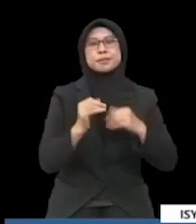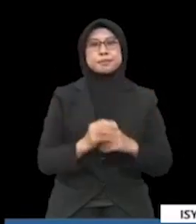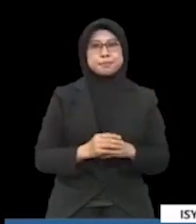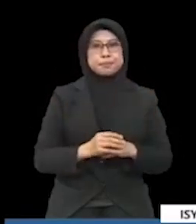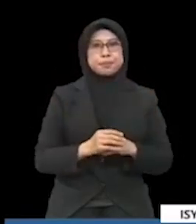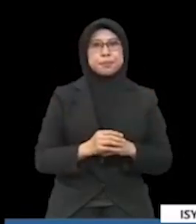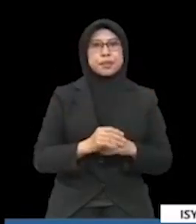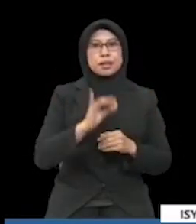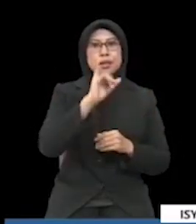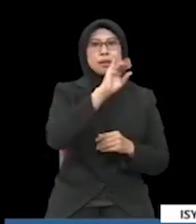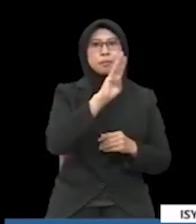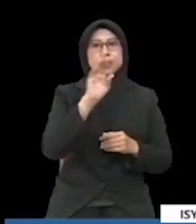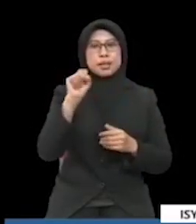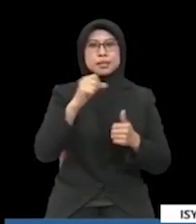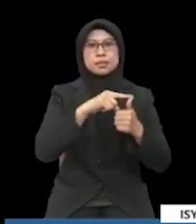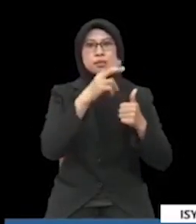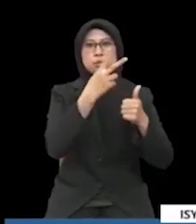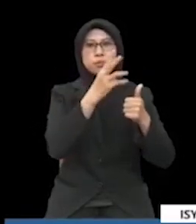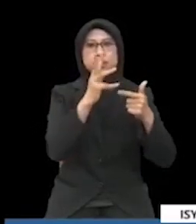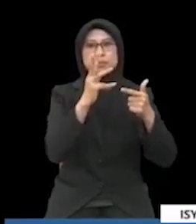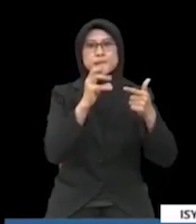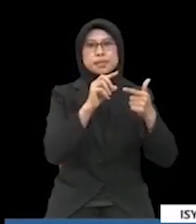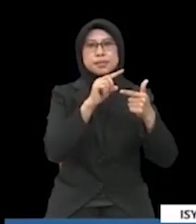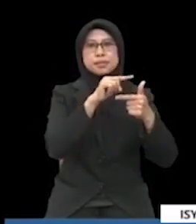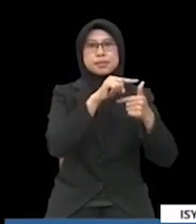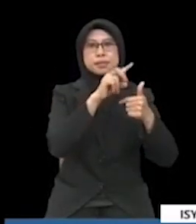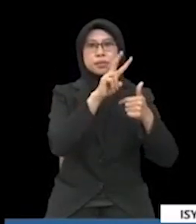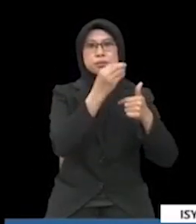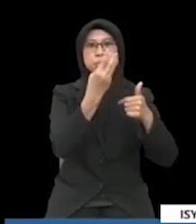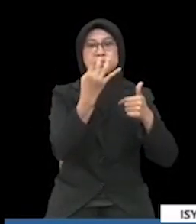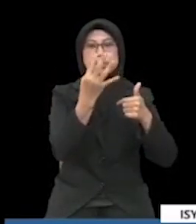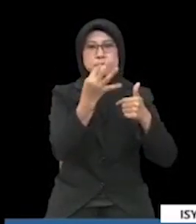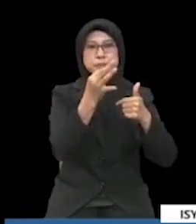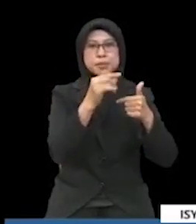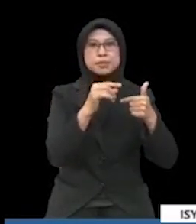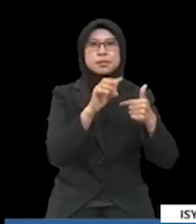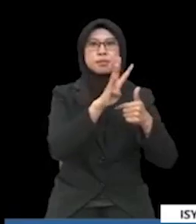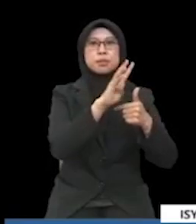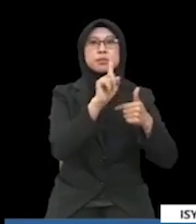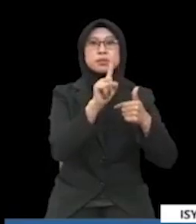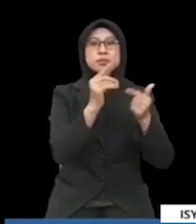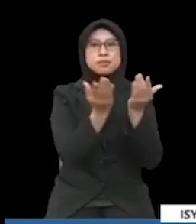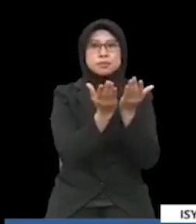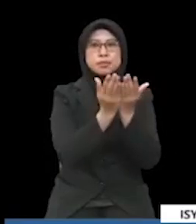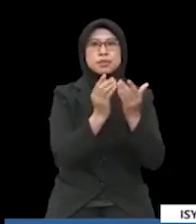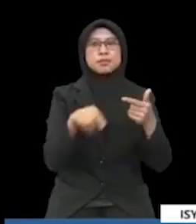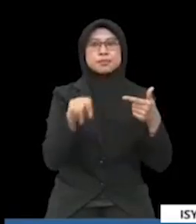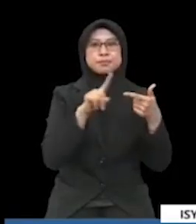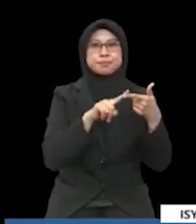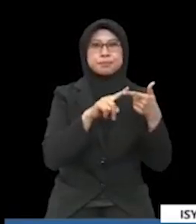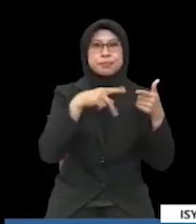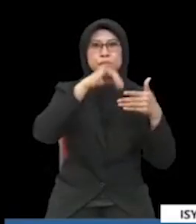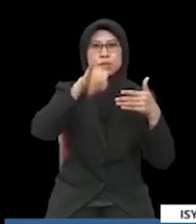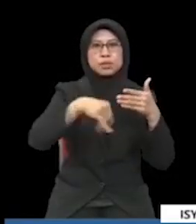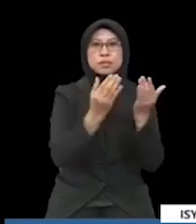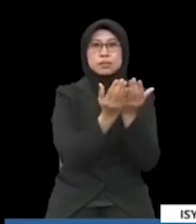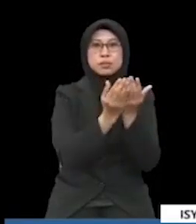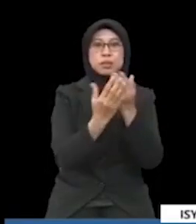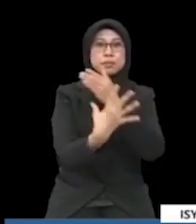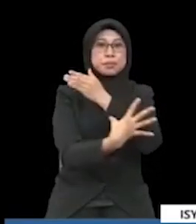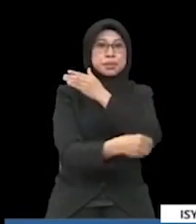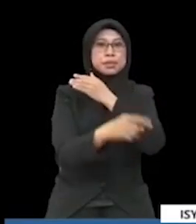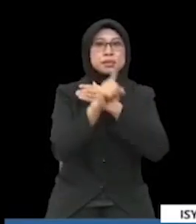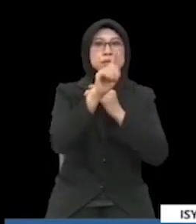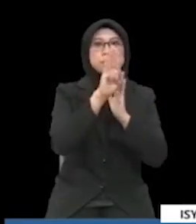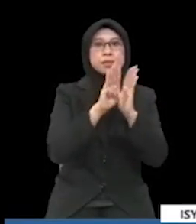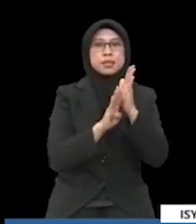PT berikut Project ABS 2016 dan2019 41 BOS sekolah Project sekolah